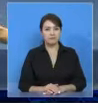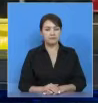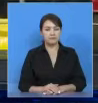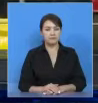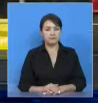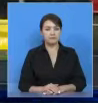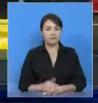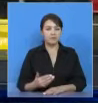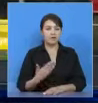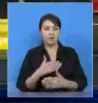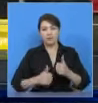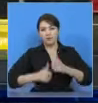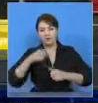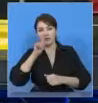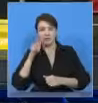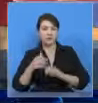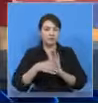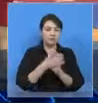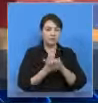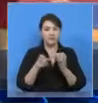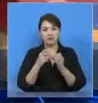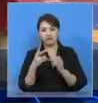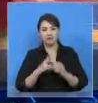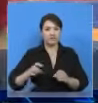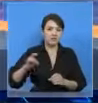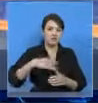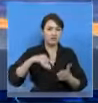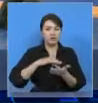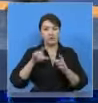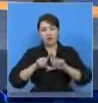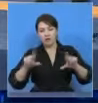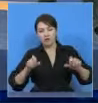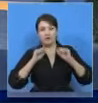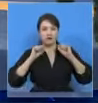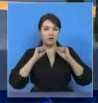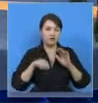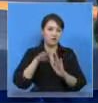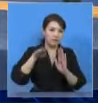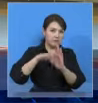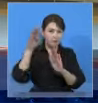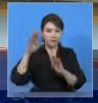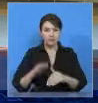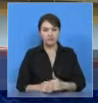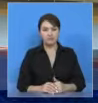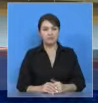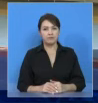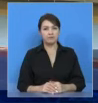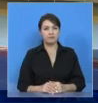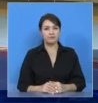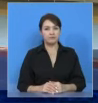ходе турнира юные борцы с 12 районах и трех городских спортивных школ постарались стать лучшими из лучших царство